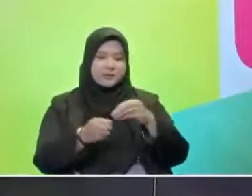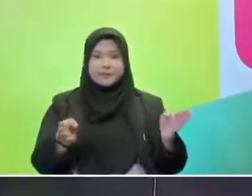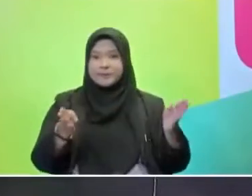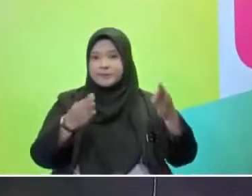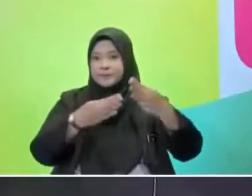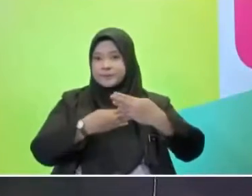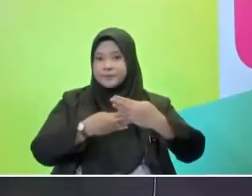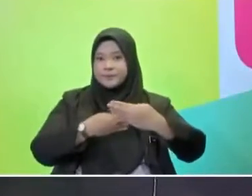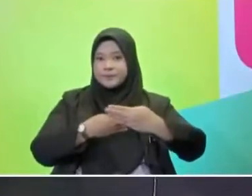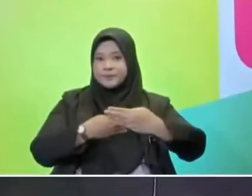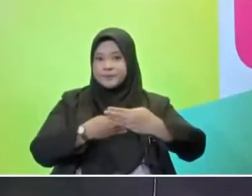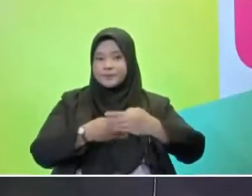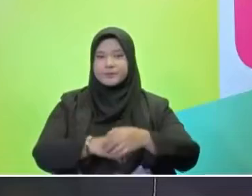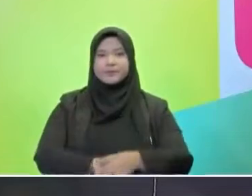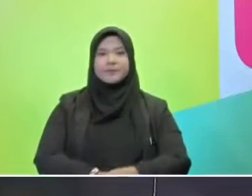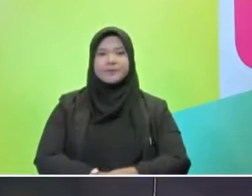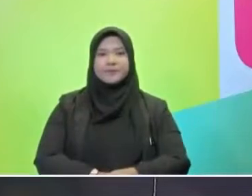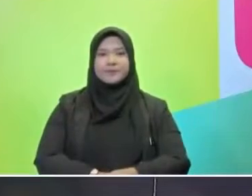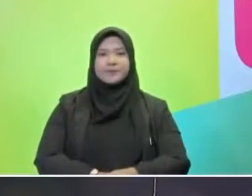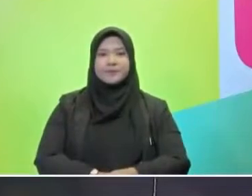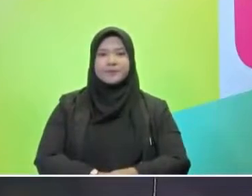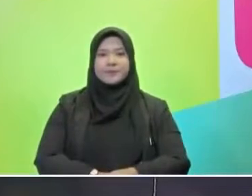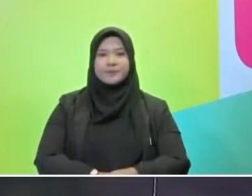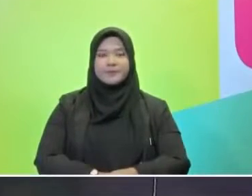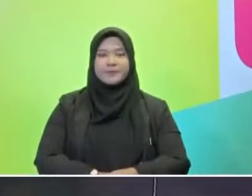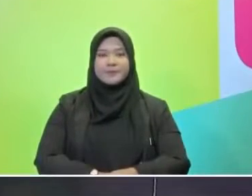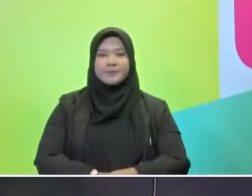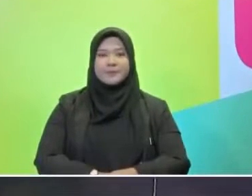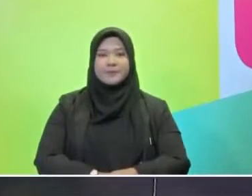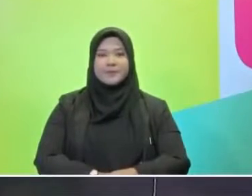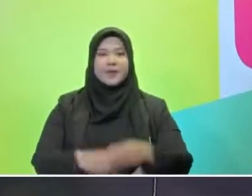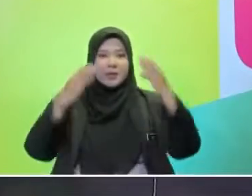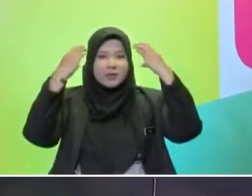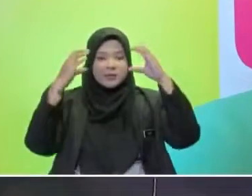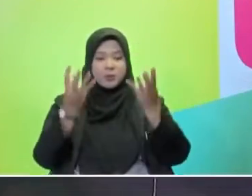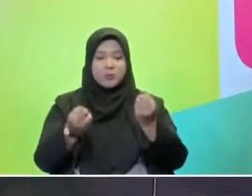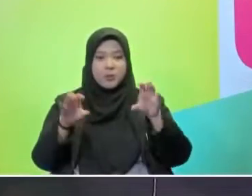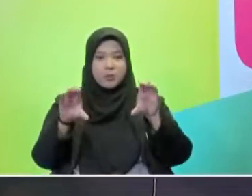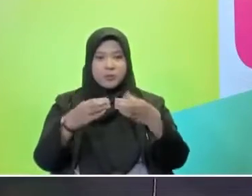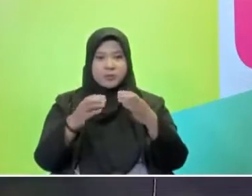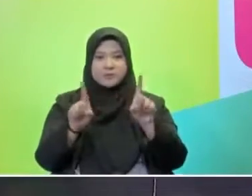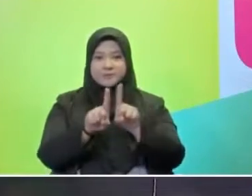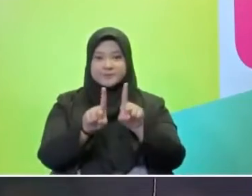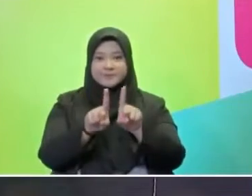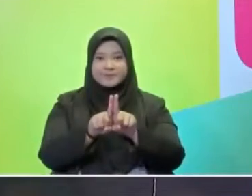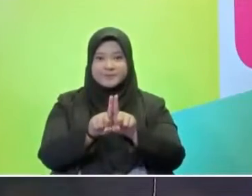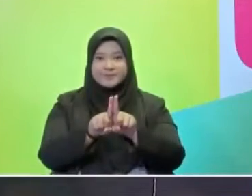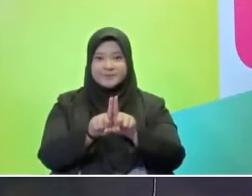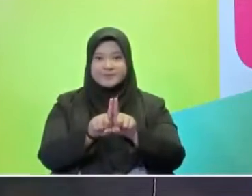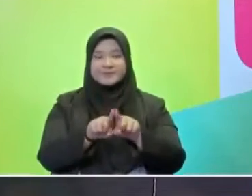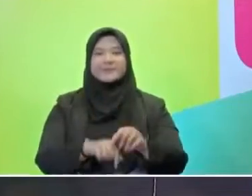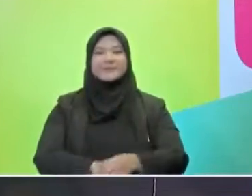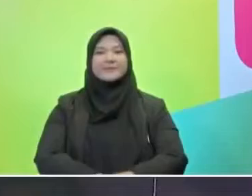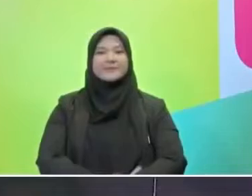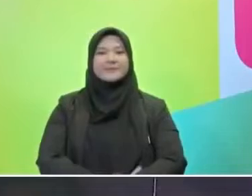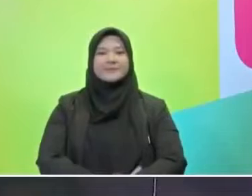dengan ni. Boleh. Cikgu buatlah juga dengan boleh. Saya. Ni ada gambar. Gambar apa cikgu? Apa